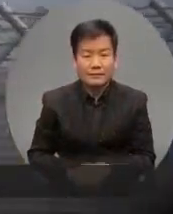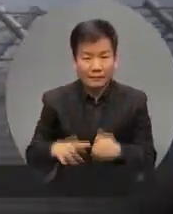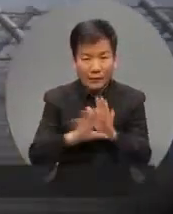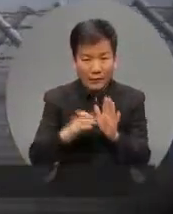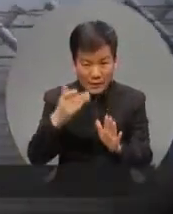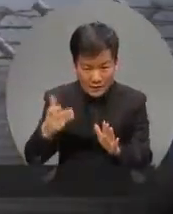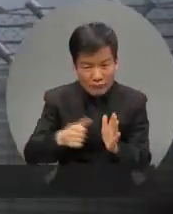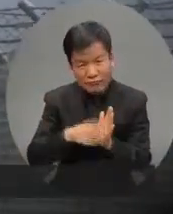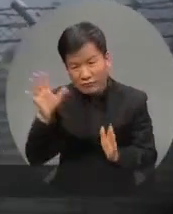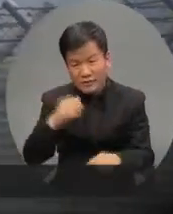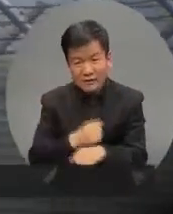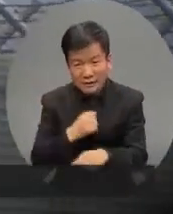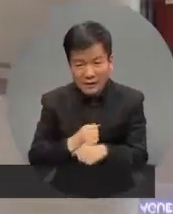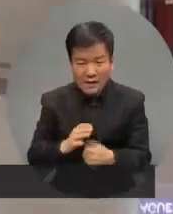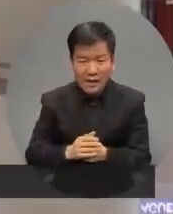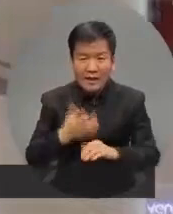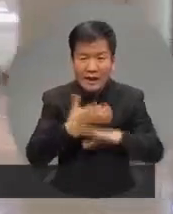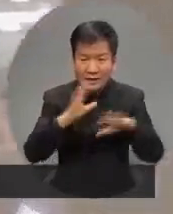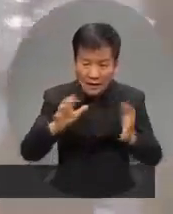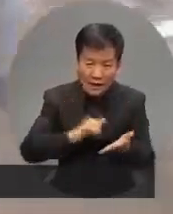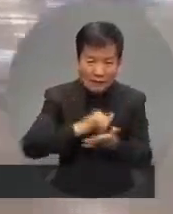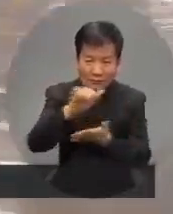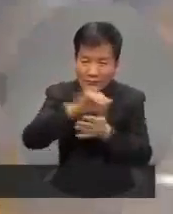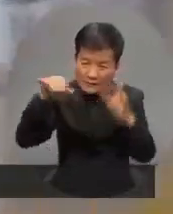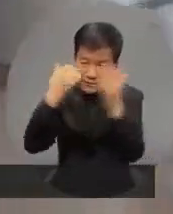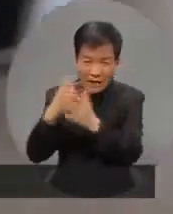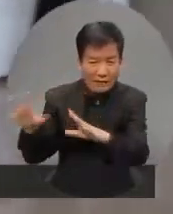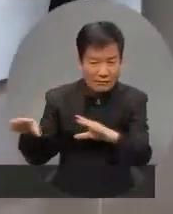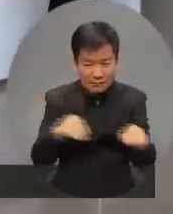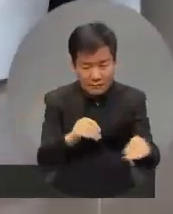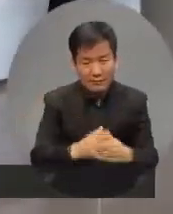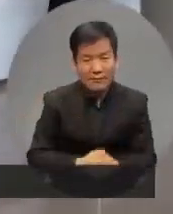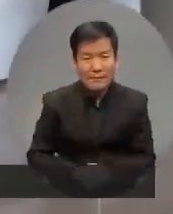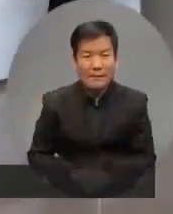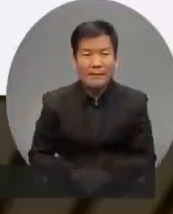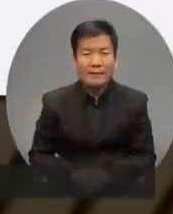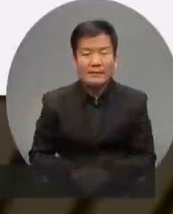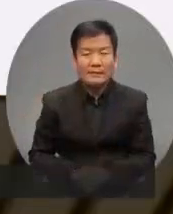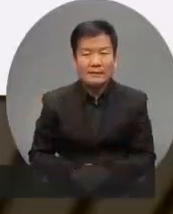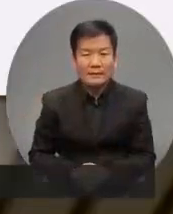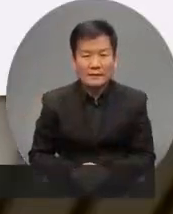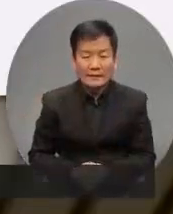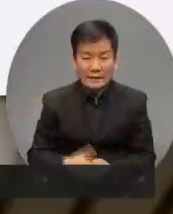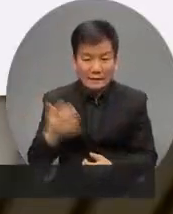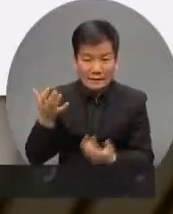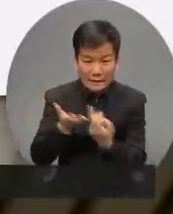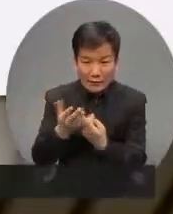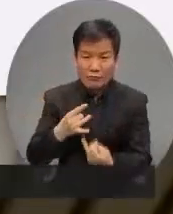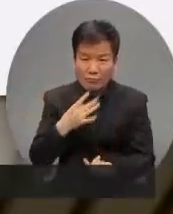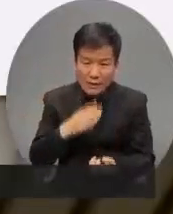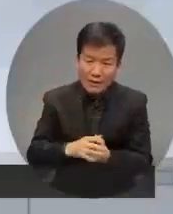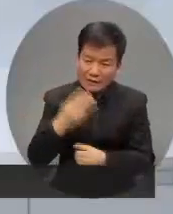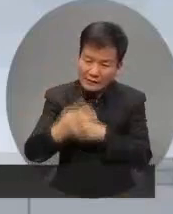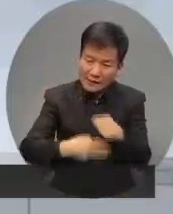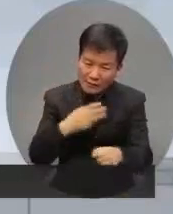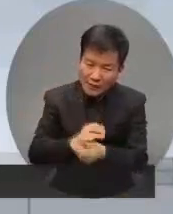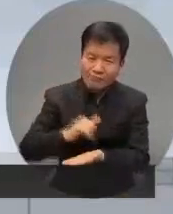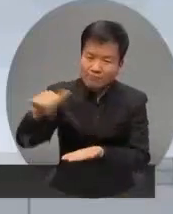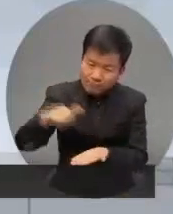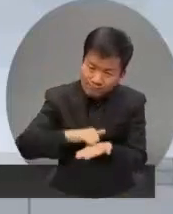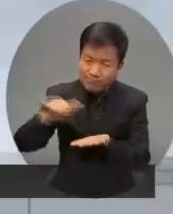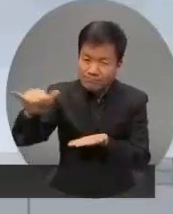코로나19 유행과 함께 국제선 운항이 완전히 멈췄던 청주국제공항. 제주 노선만으로 거의 3년을 버티던